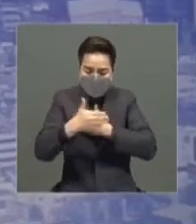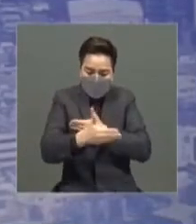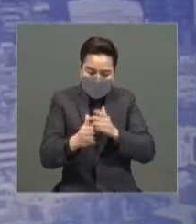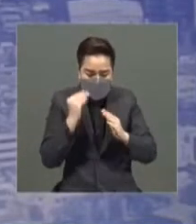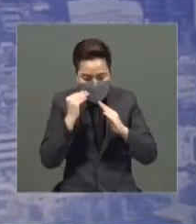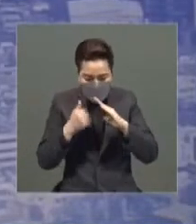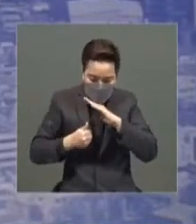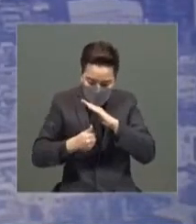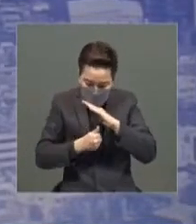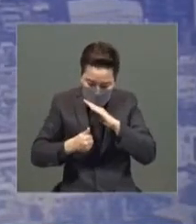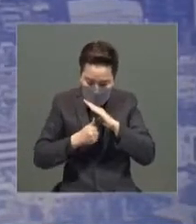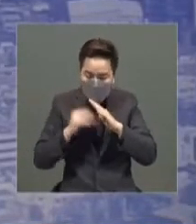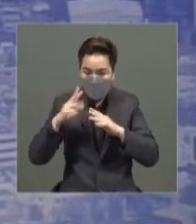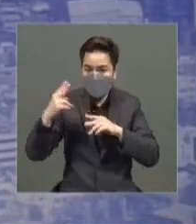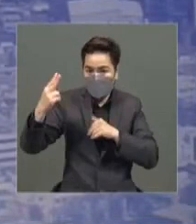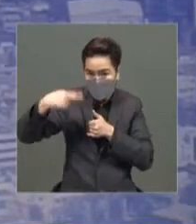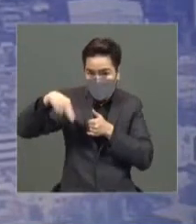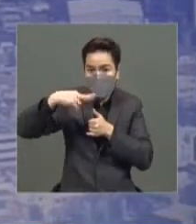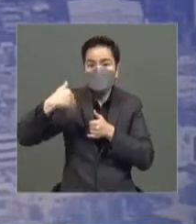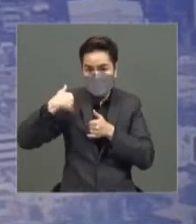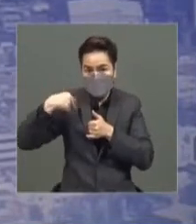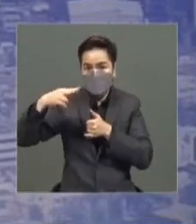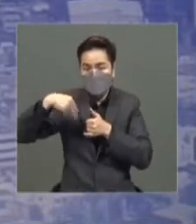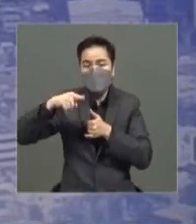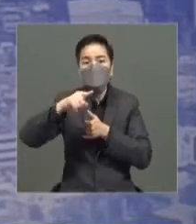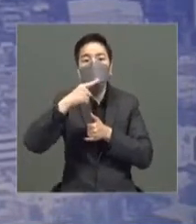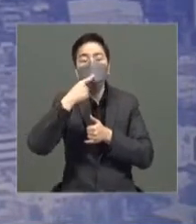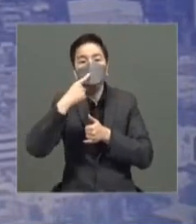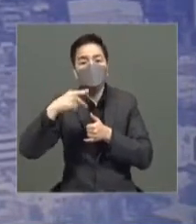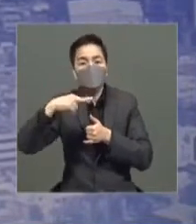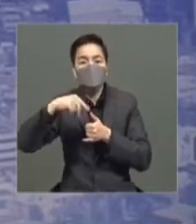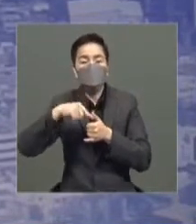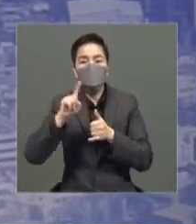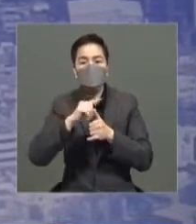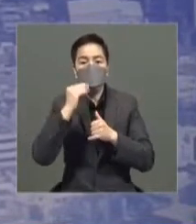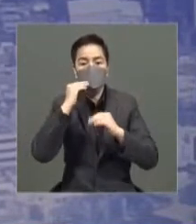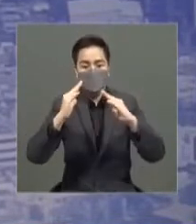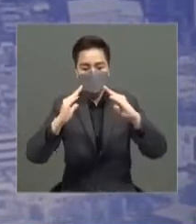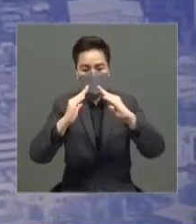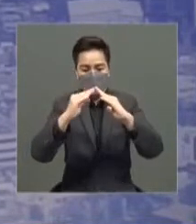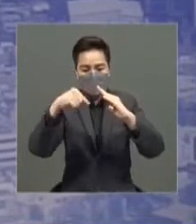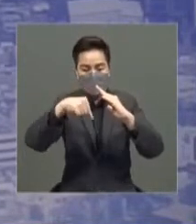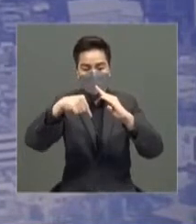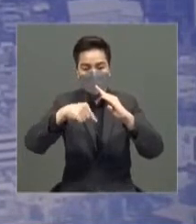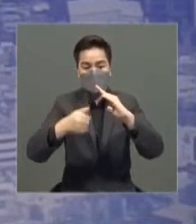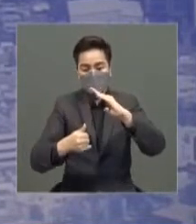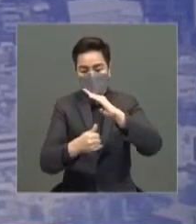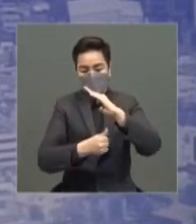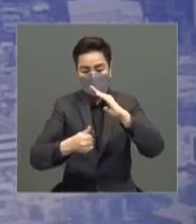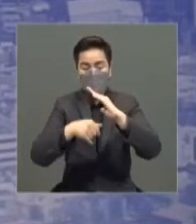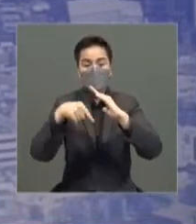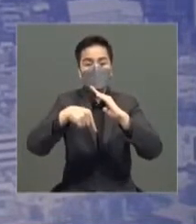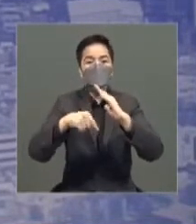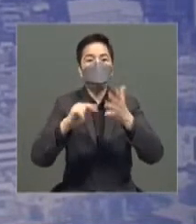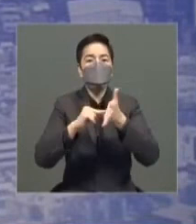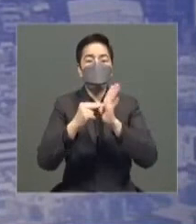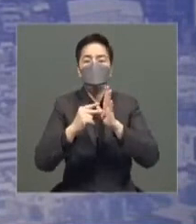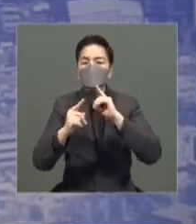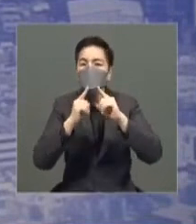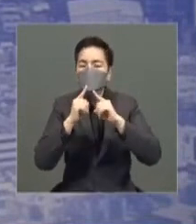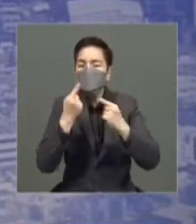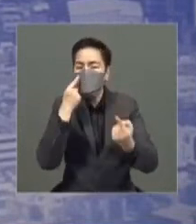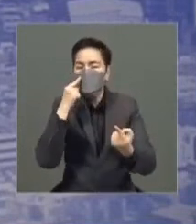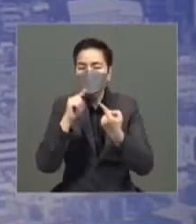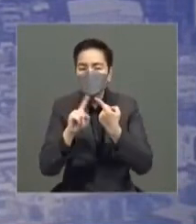ยู่ที่บ้านได้รับการดูแลที่บ้านนะคะต้องเรียนว่าHome Isolation หรือการแยกกักอยู่ที่บ้านเนี่ยมีการพูดคุยห